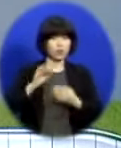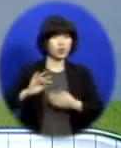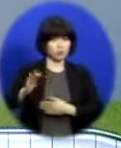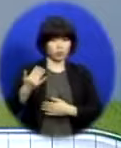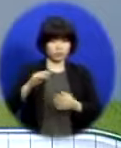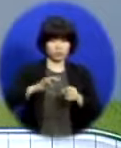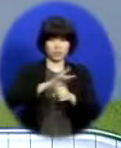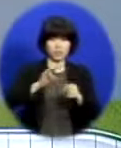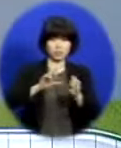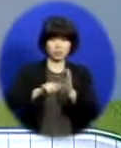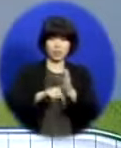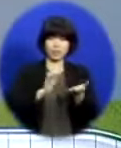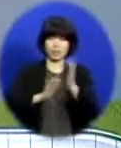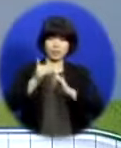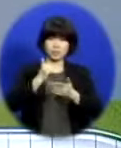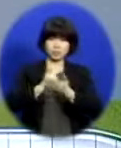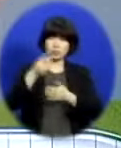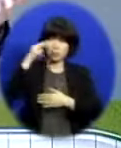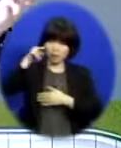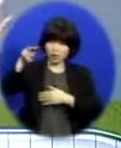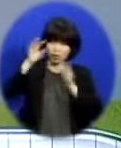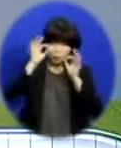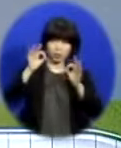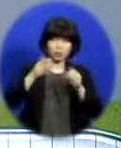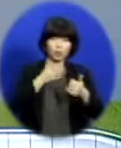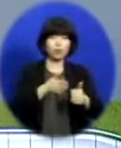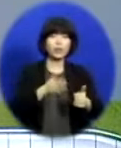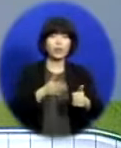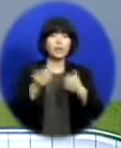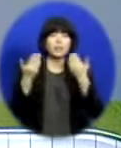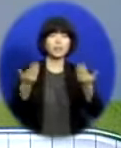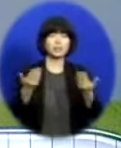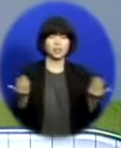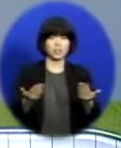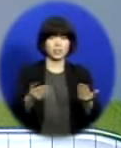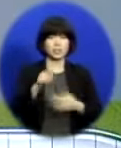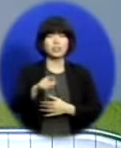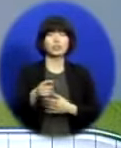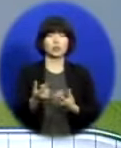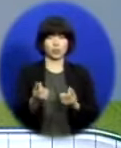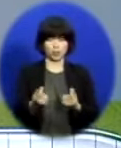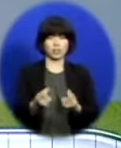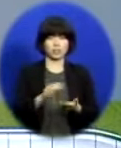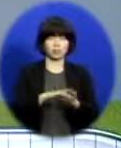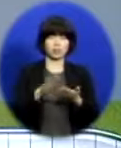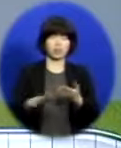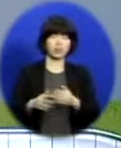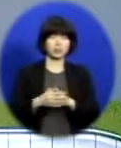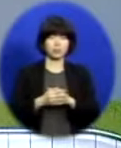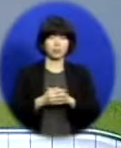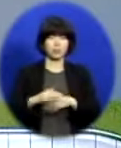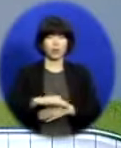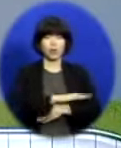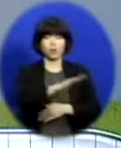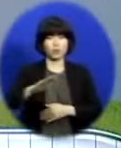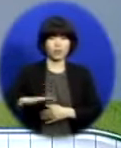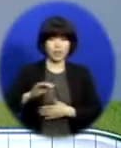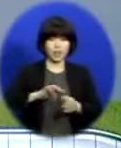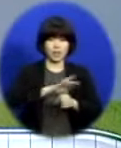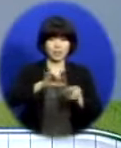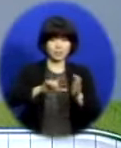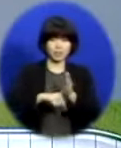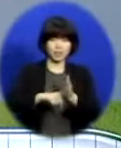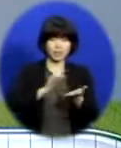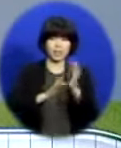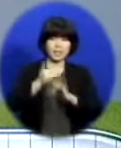24시간 예수님을 바라보시고 권해드리는게 그것 아닙니까 우리가 24시간